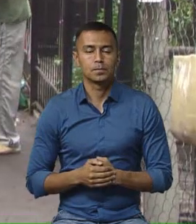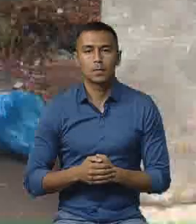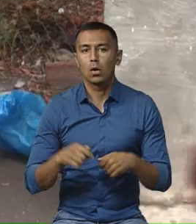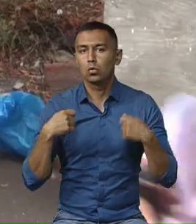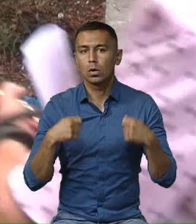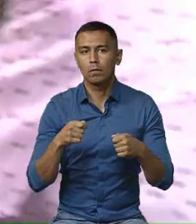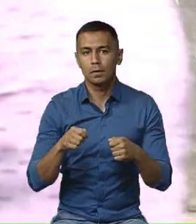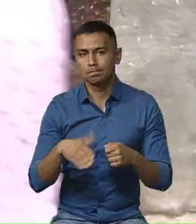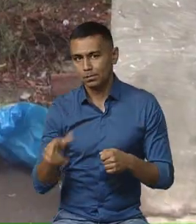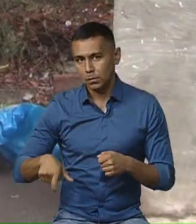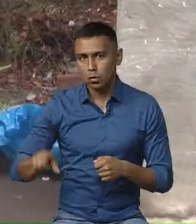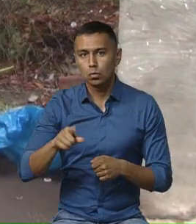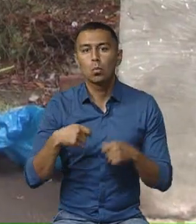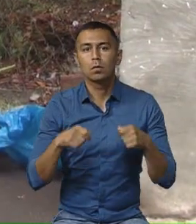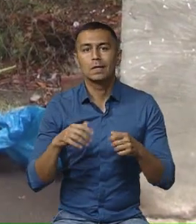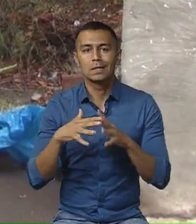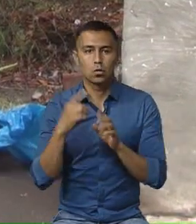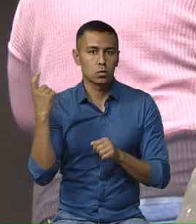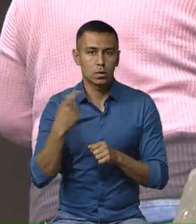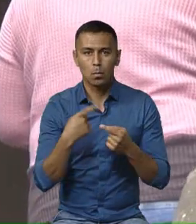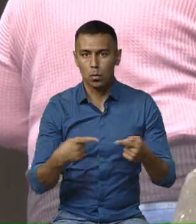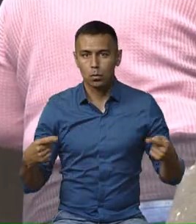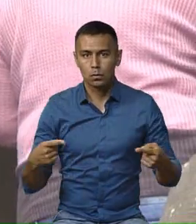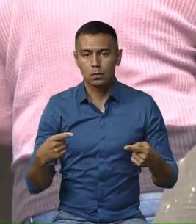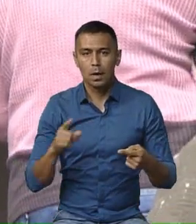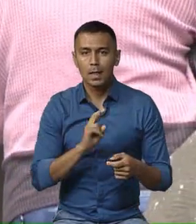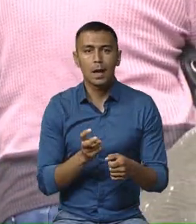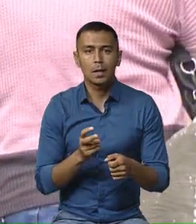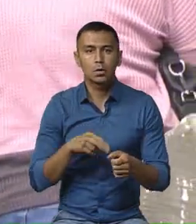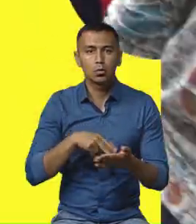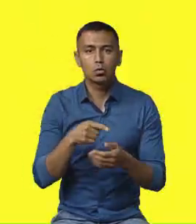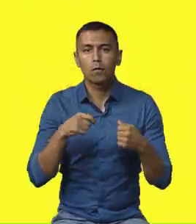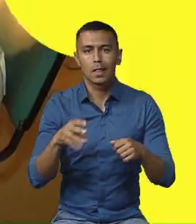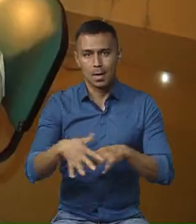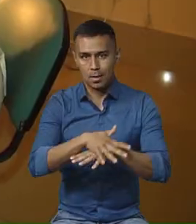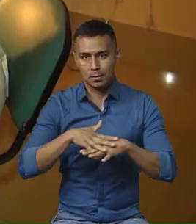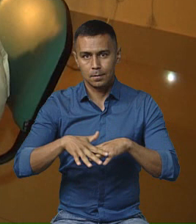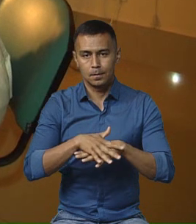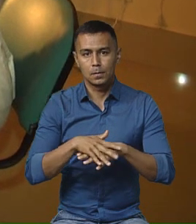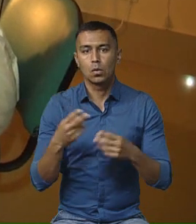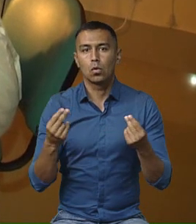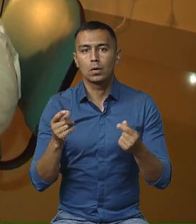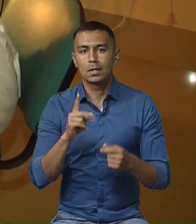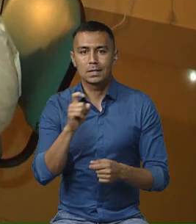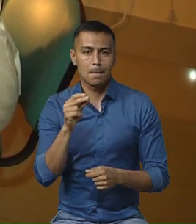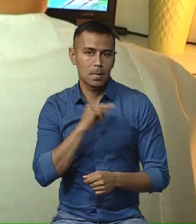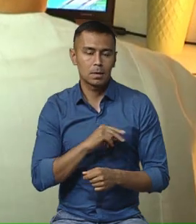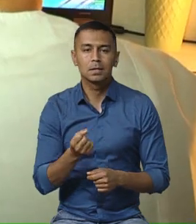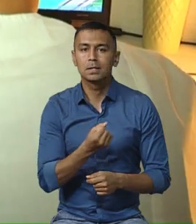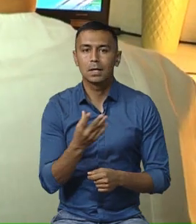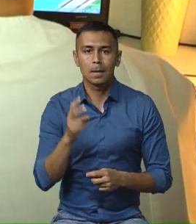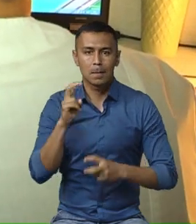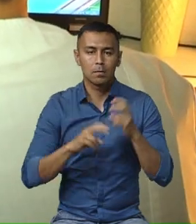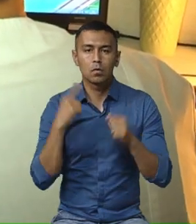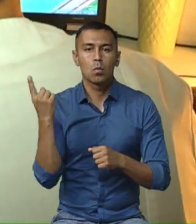Торгівля з тротуарів. Чому продавці сільськогосподарської продукції не йдуть торгувати на ринки? Гроші за працівника. Скільки